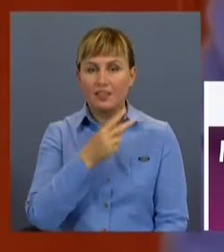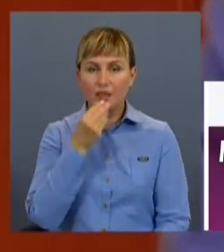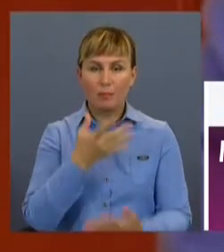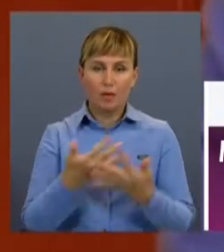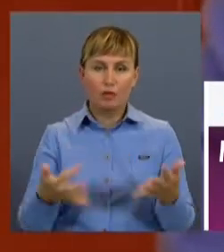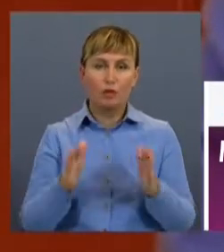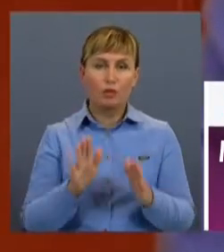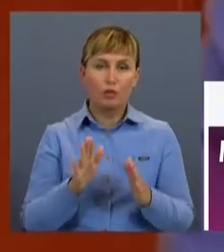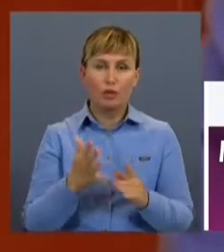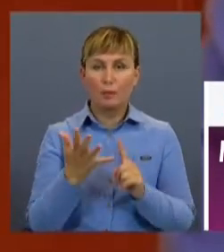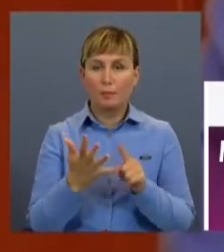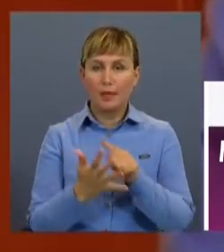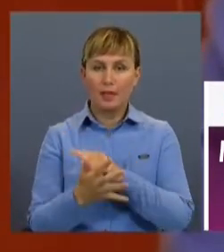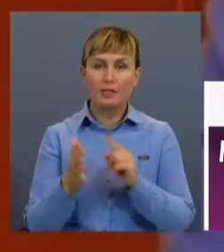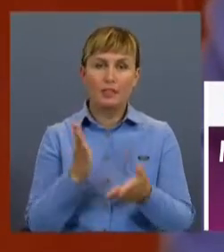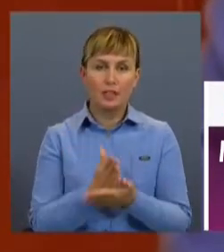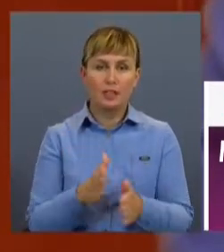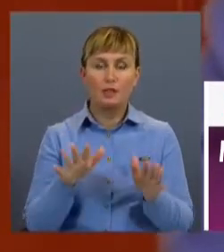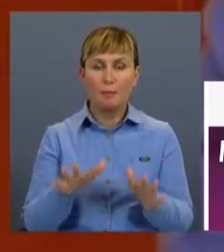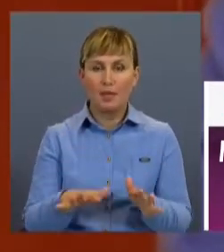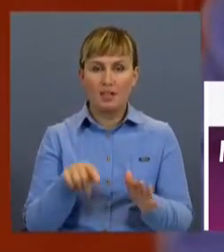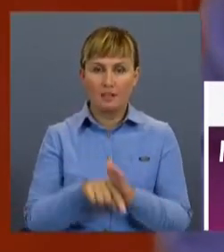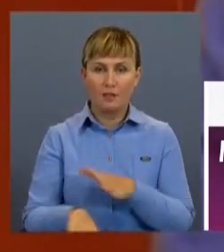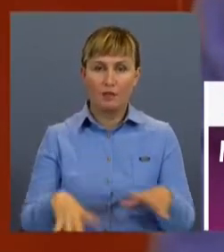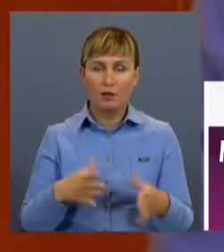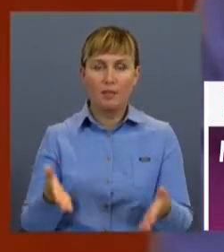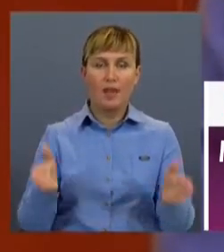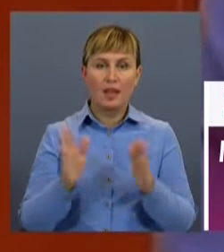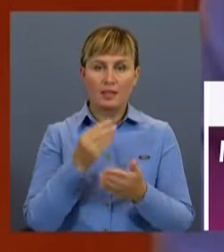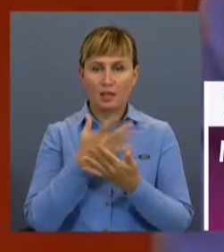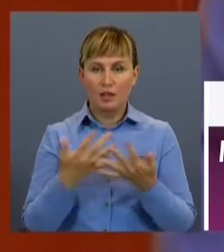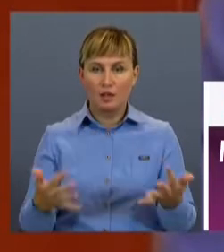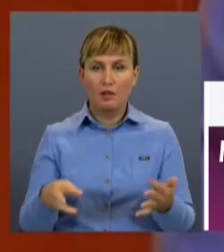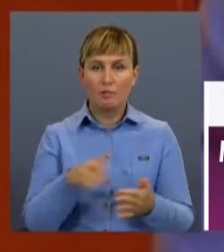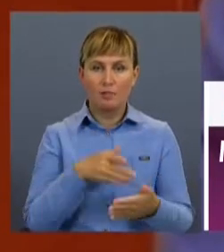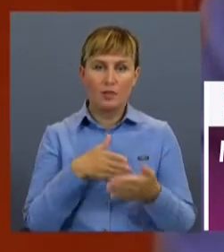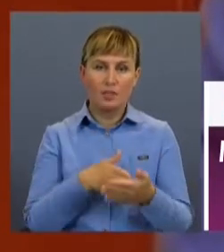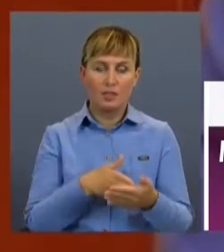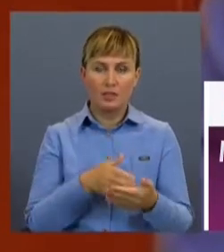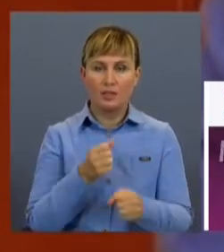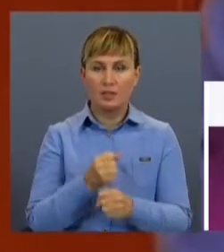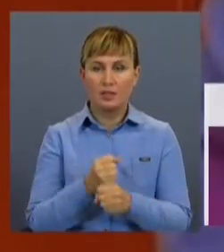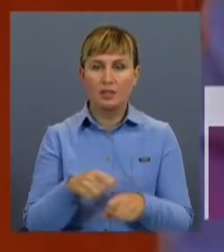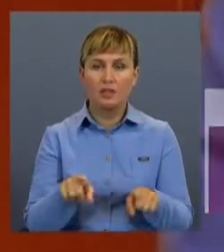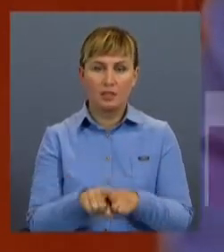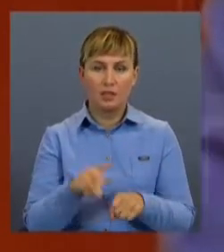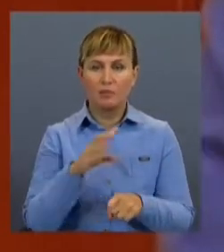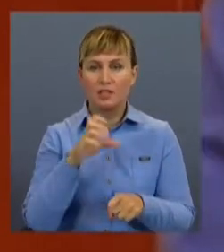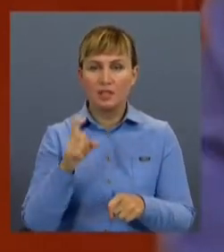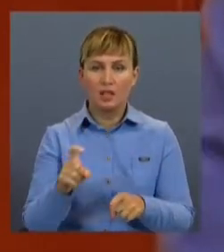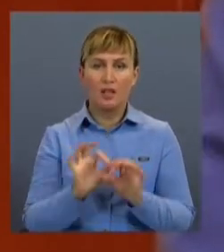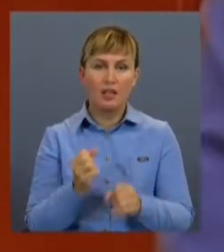только по 5 у нас еще есть место на внутреннем рынке по остальным продуктам мы уперлись в спрос также мсх разработала